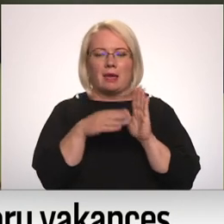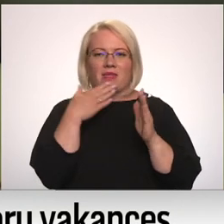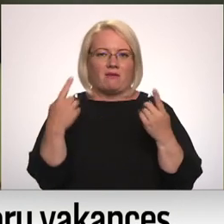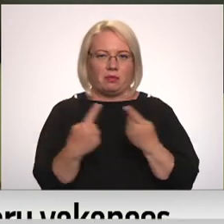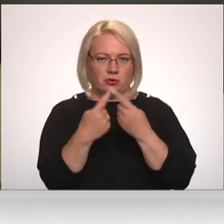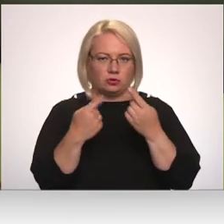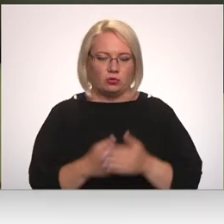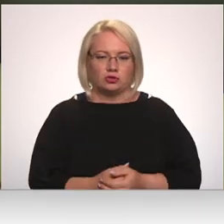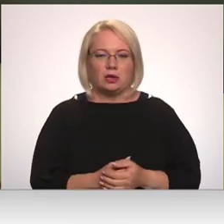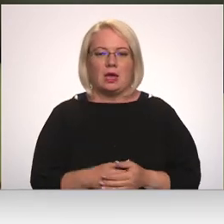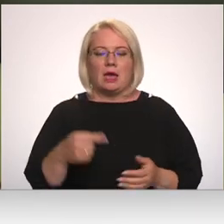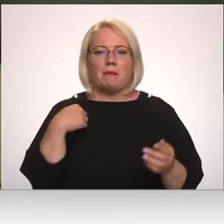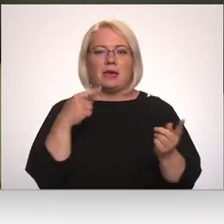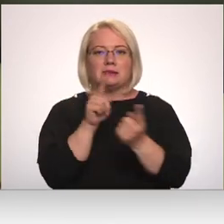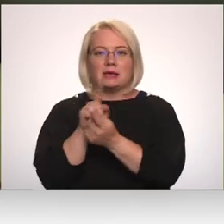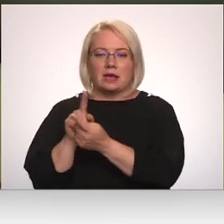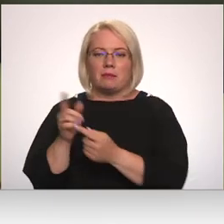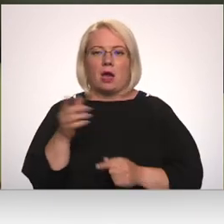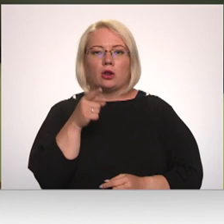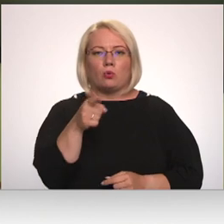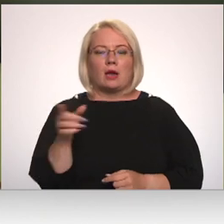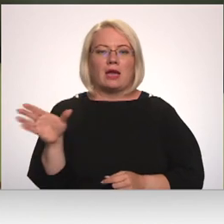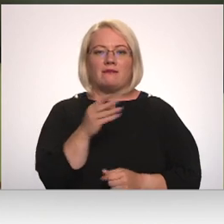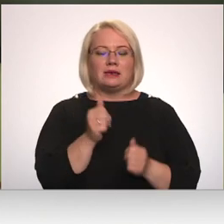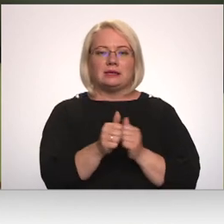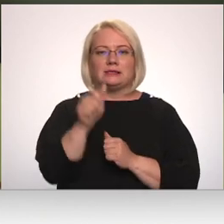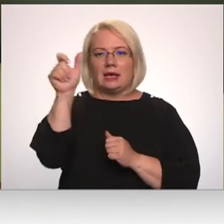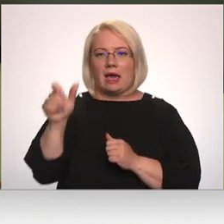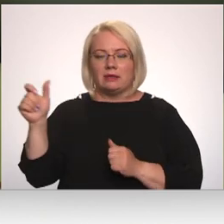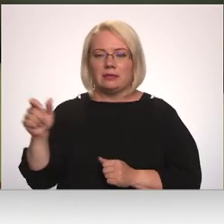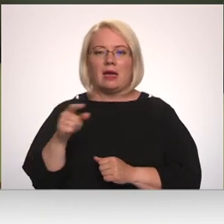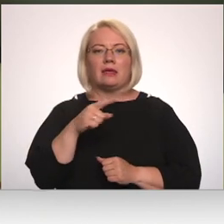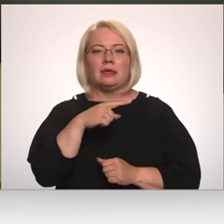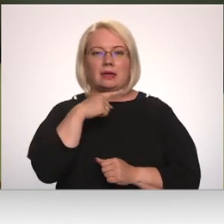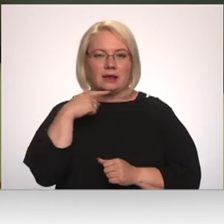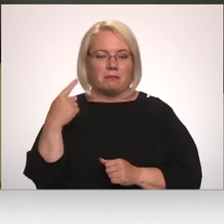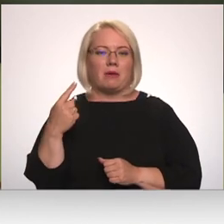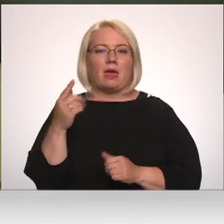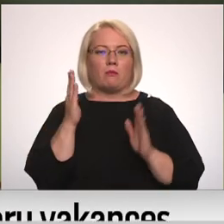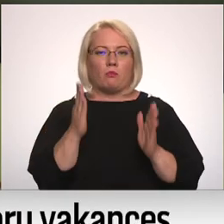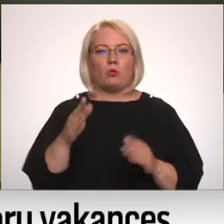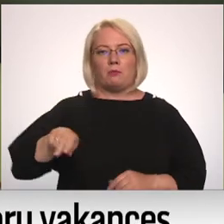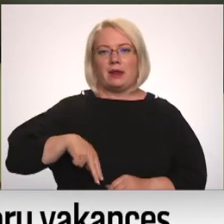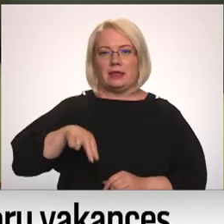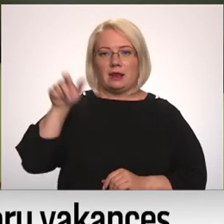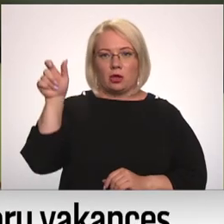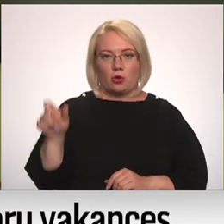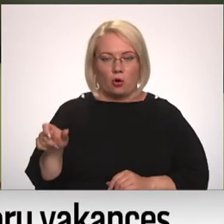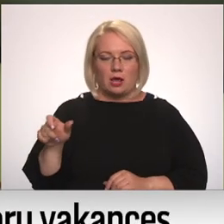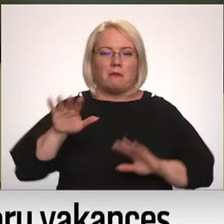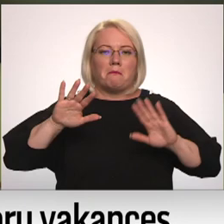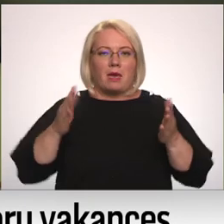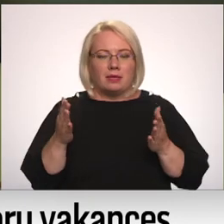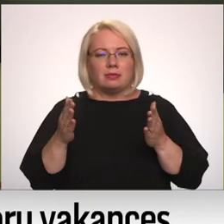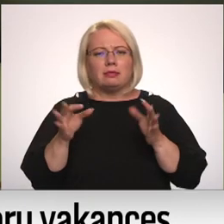to, kad visi šie kandidāti izteica lielu vēlēšanos kļūt par direktoru, bet diemžēl nebija